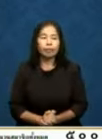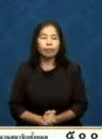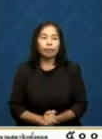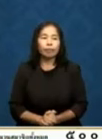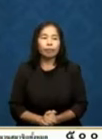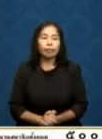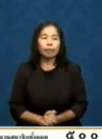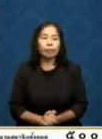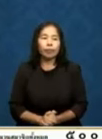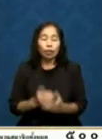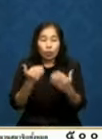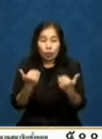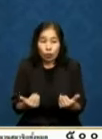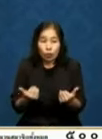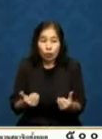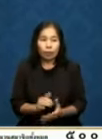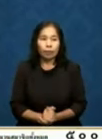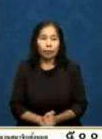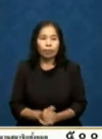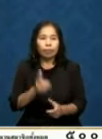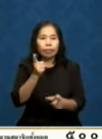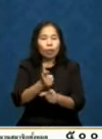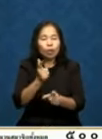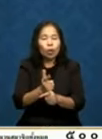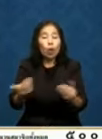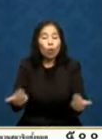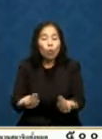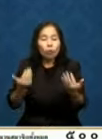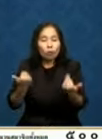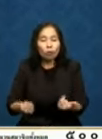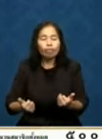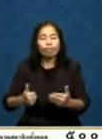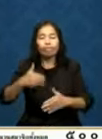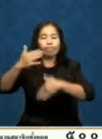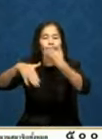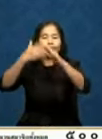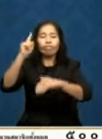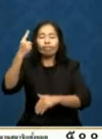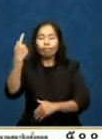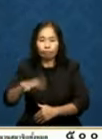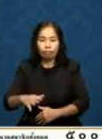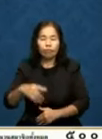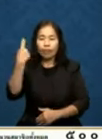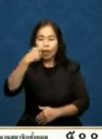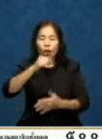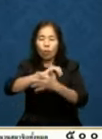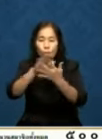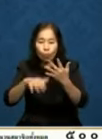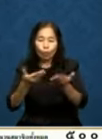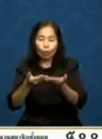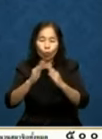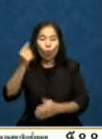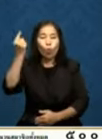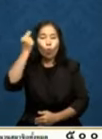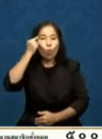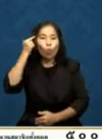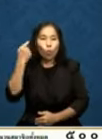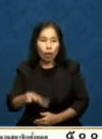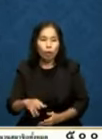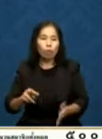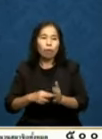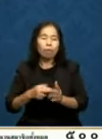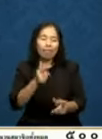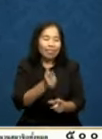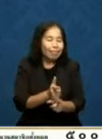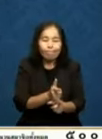านคะในปัจจุบันนี้บริบทในการเลี้ยงลูกนั้นเปลี่ยนไปแล้วนะคะพ่อแม่หรือว่าผู้ดูแลเด็กในครอบครัวเนี่ยเริ่มรู้จักคำว่า positive